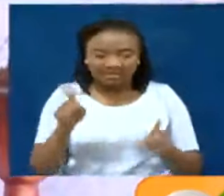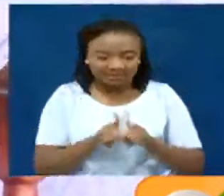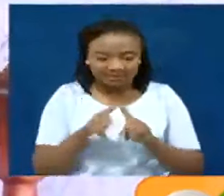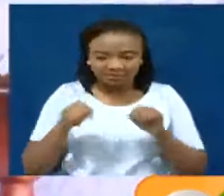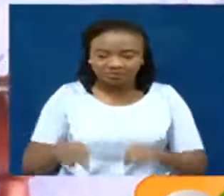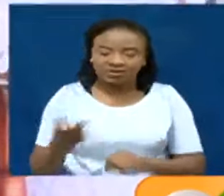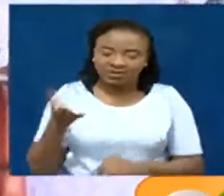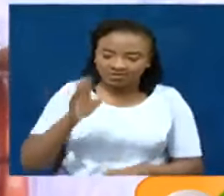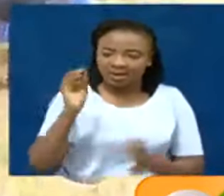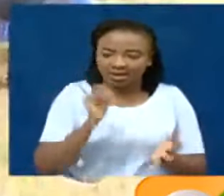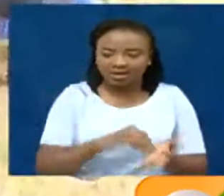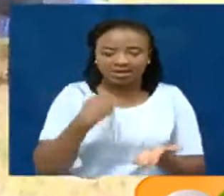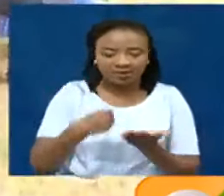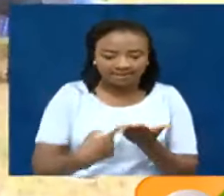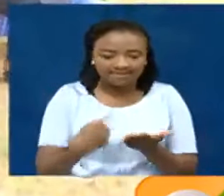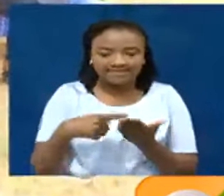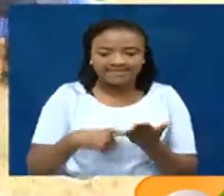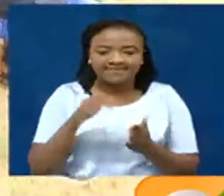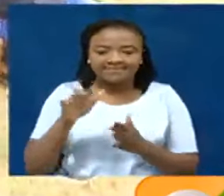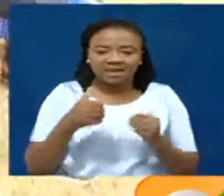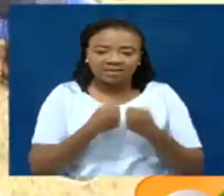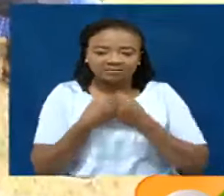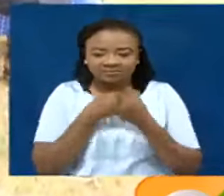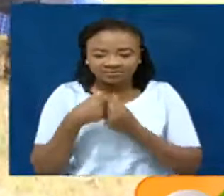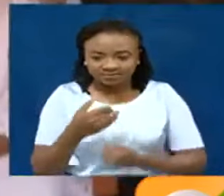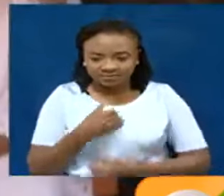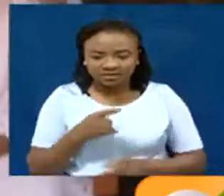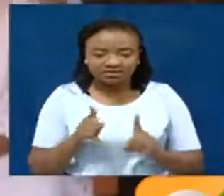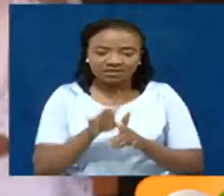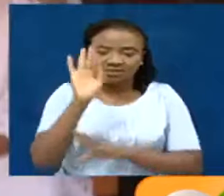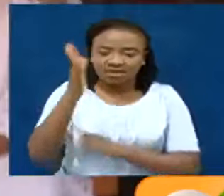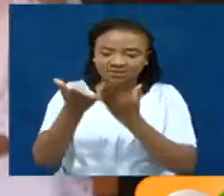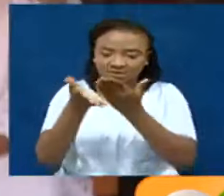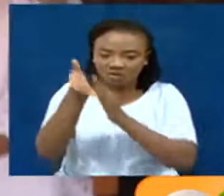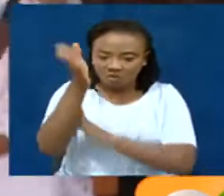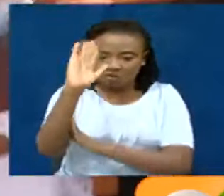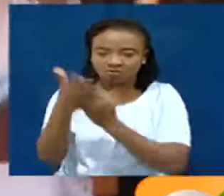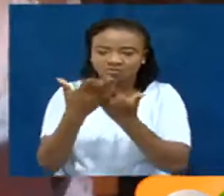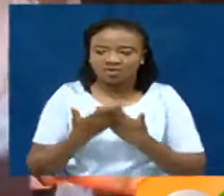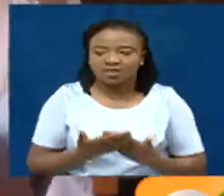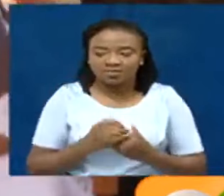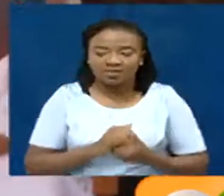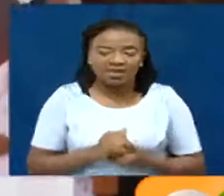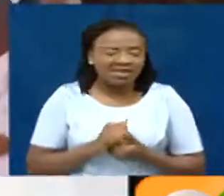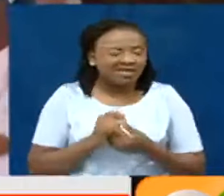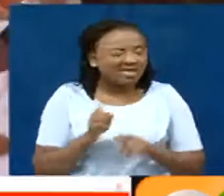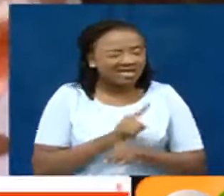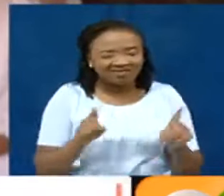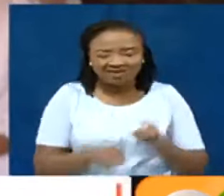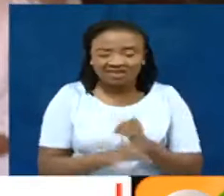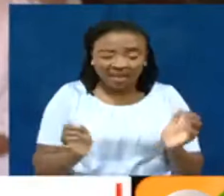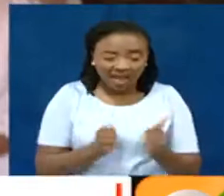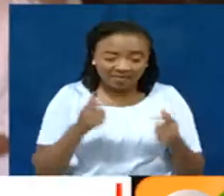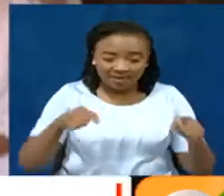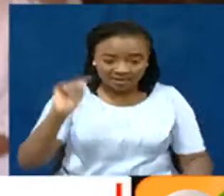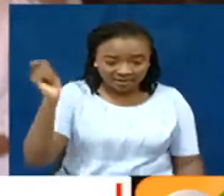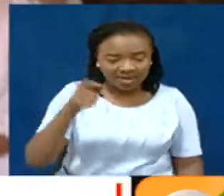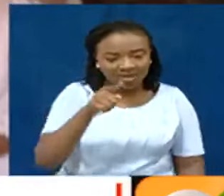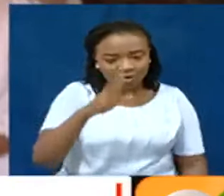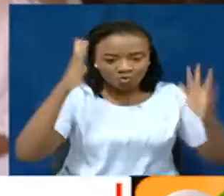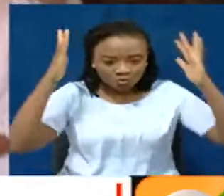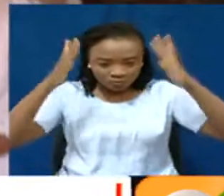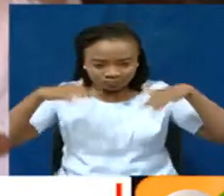alizungumzia masaibu yake huku akitafuta haki kwa Maulana. Yale yote ambayo inaendelea Kenya msijali. Si